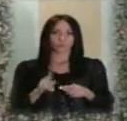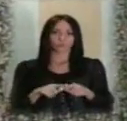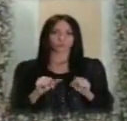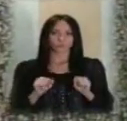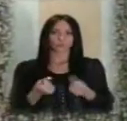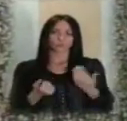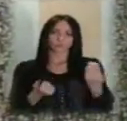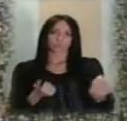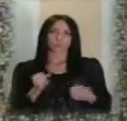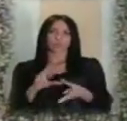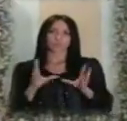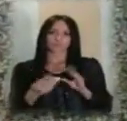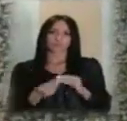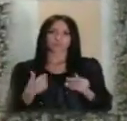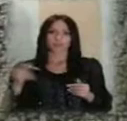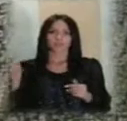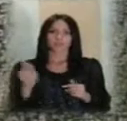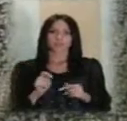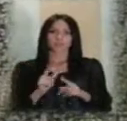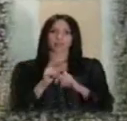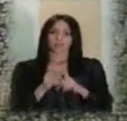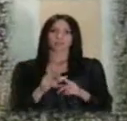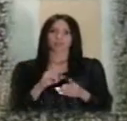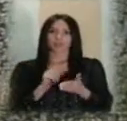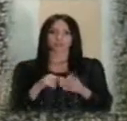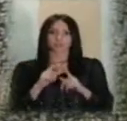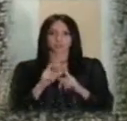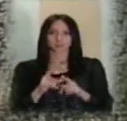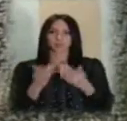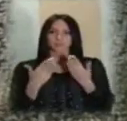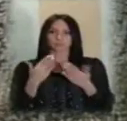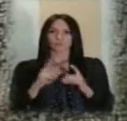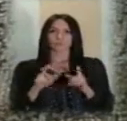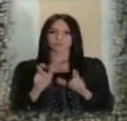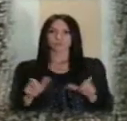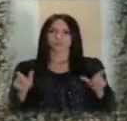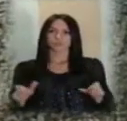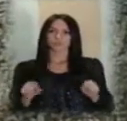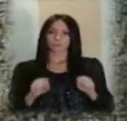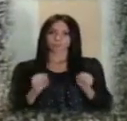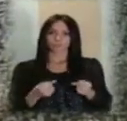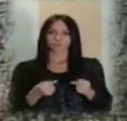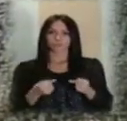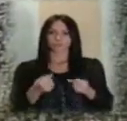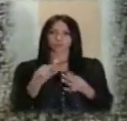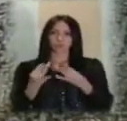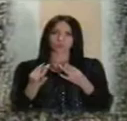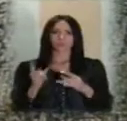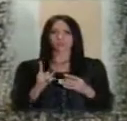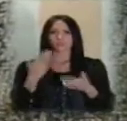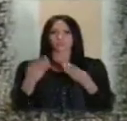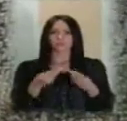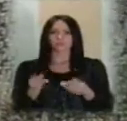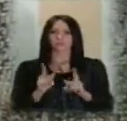А взагалі-то я приїхала відповідати на запитання, спілкуватися з людьми. Можливо, розраджувати чимось, можливо, повеселити